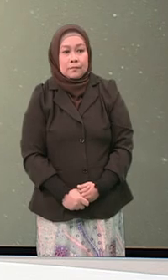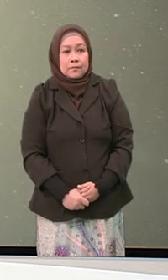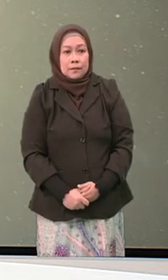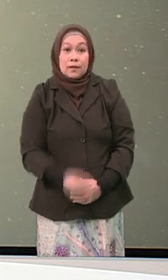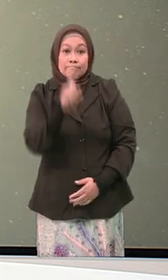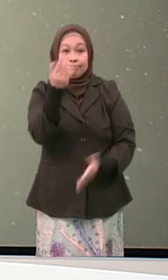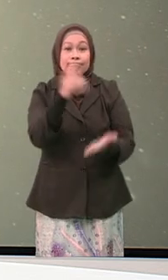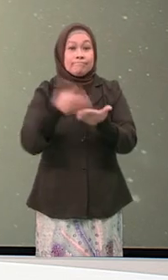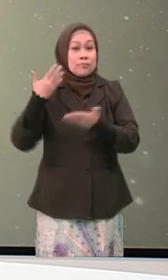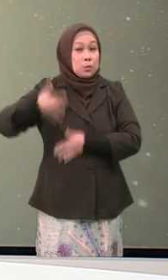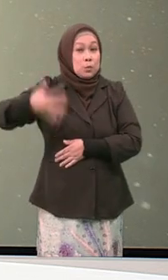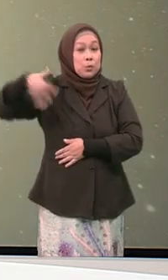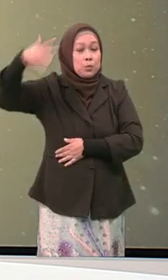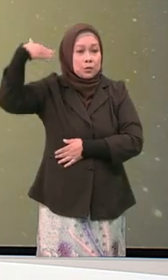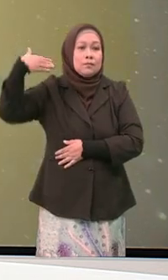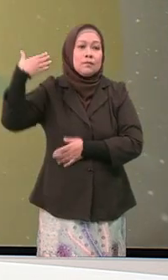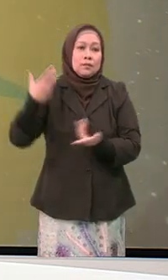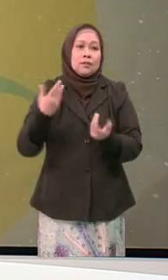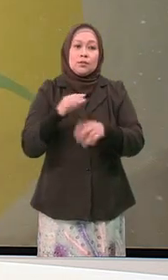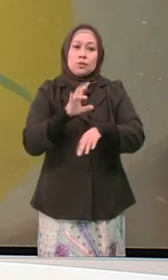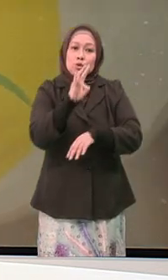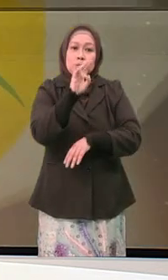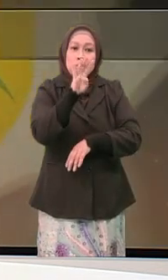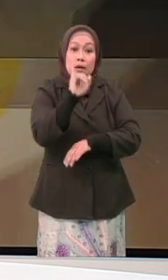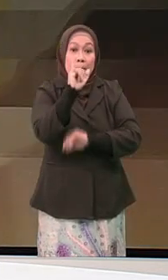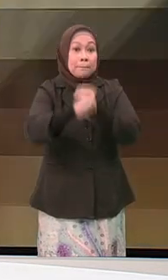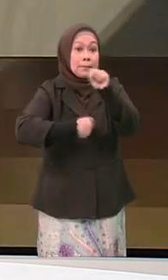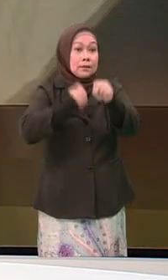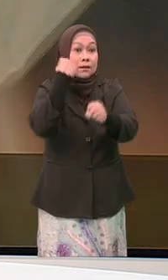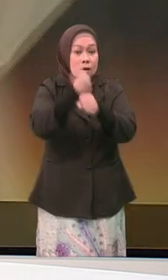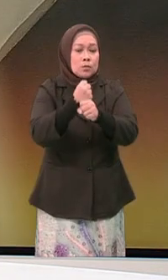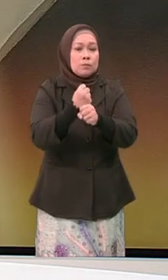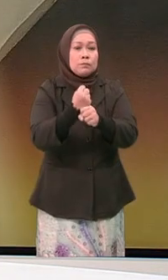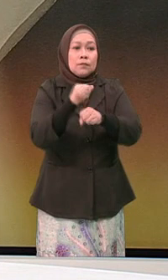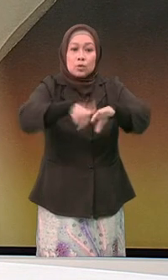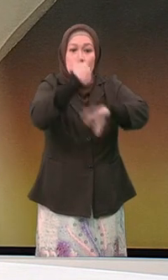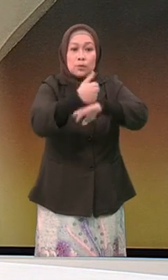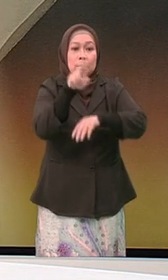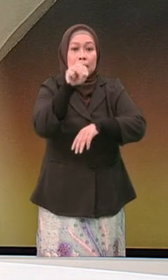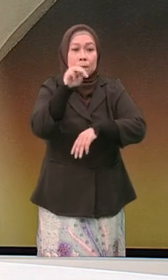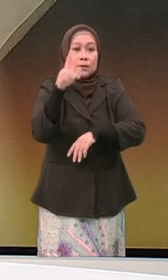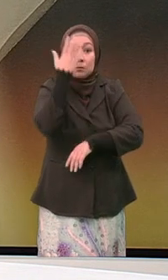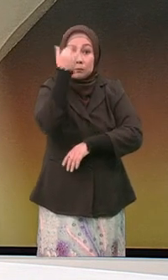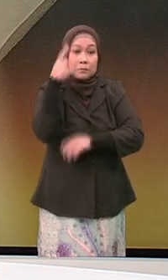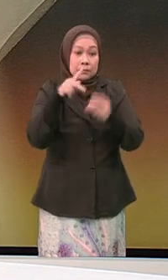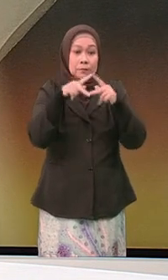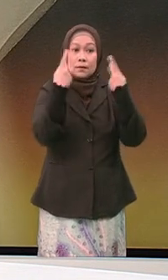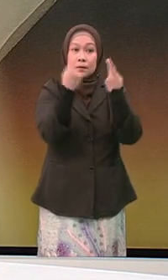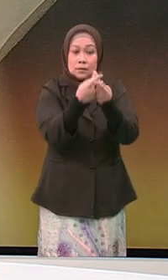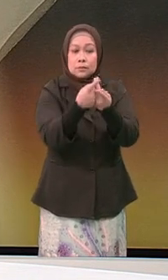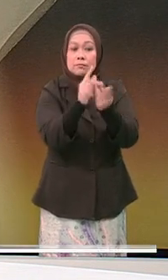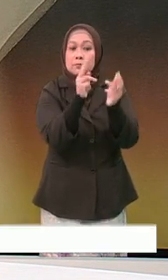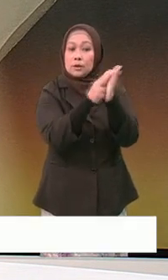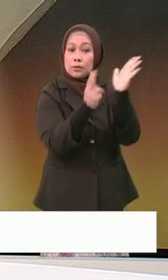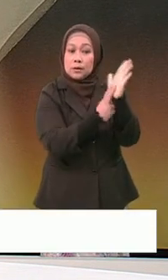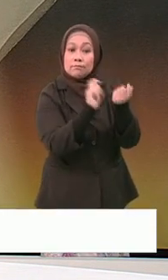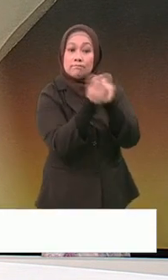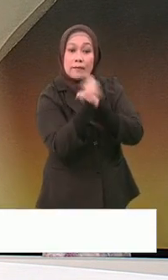hai satu lagi sejarah bakal tercatat dalam tempoh 76 tahun penuh 60 pabila Pati itu akan memindah perlembagaan